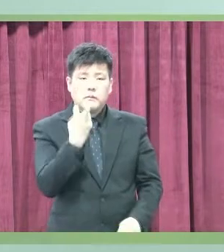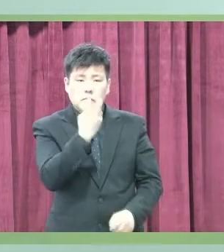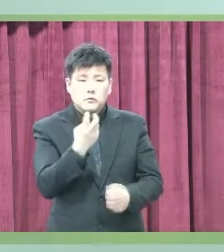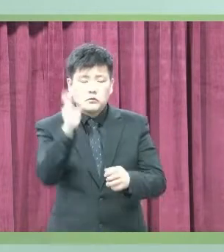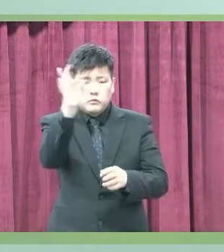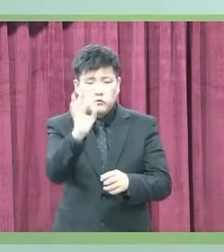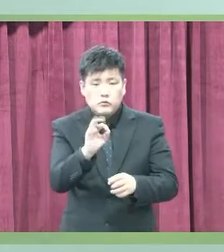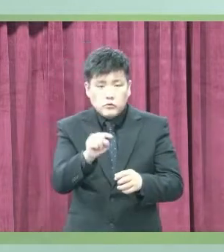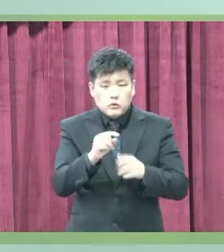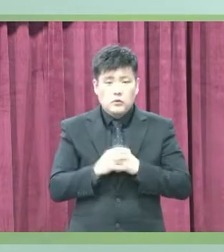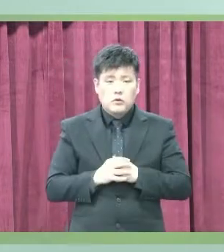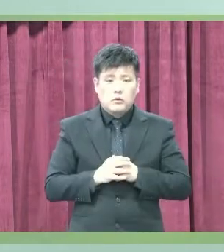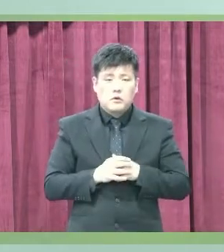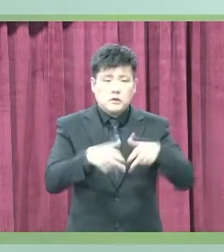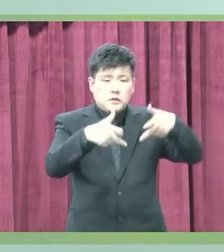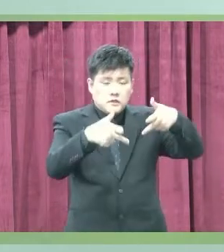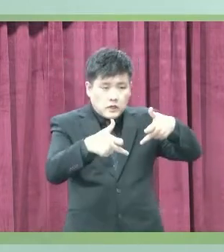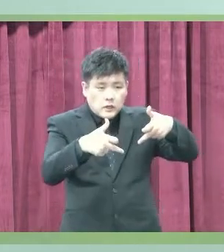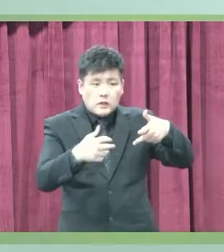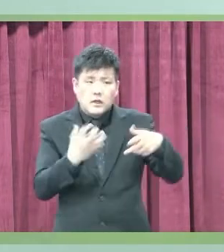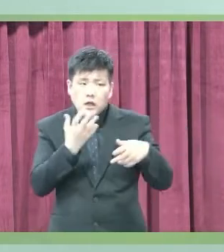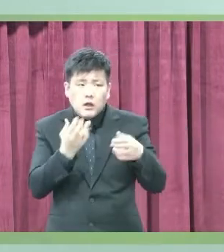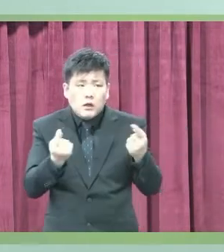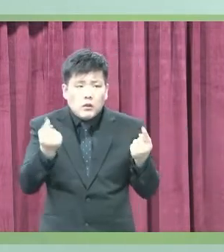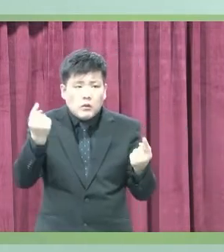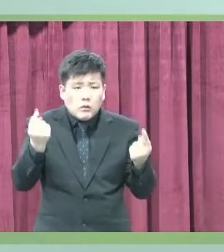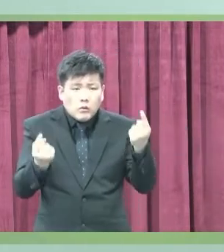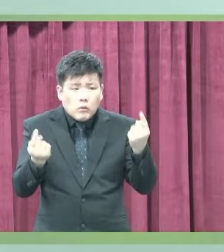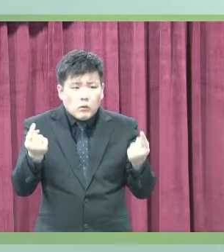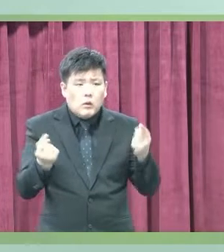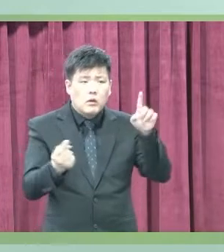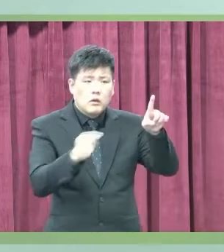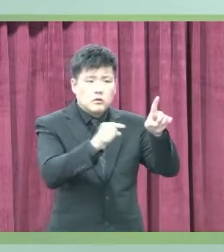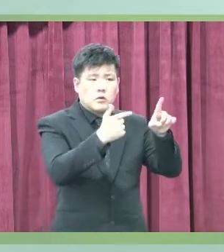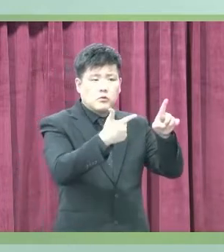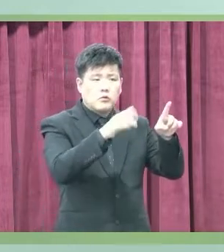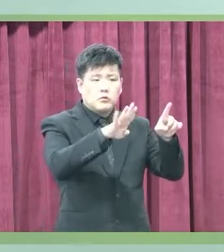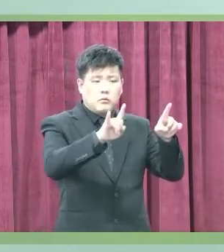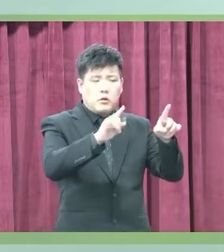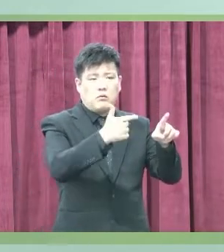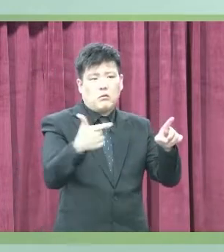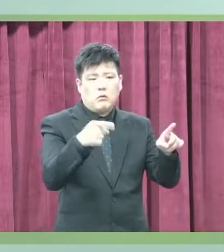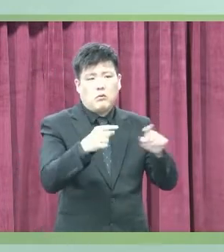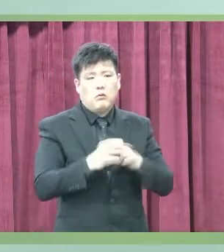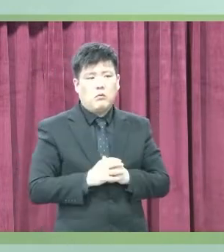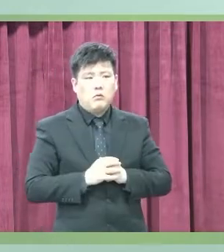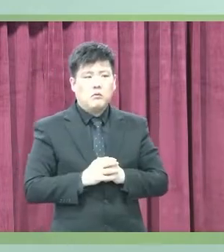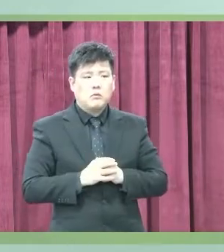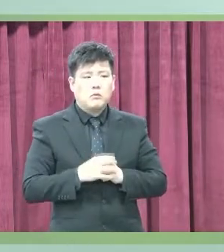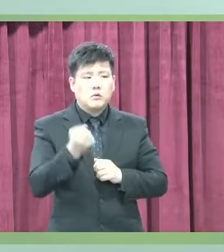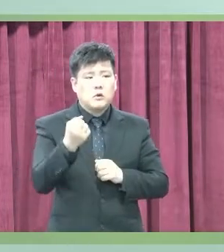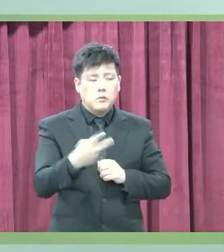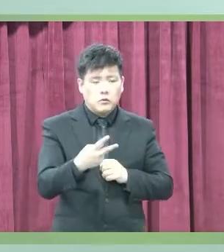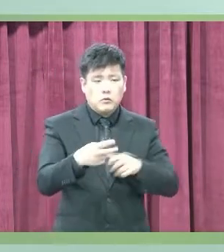비장애인이 장애인보다 1.2배 수검률 높고 판정 현황 결과 위암 의심과 위암이 2배 정도 장애인이